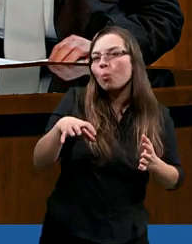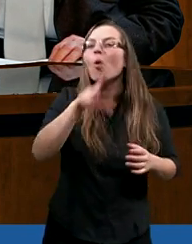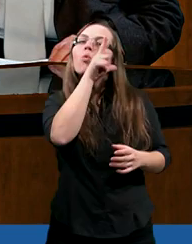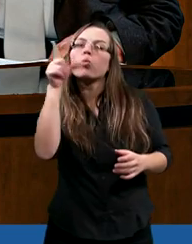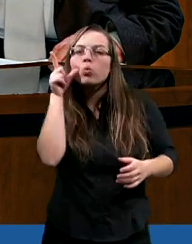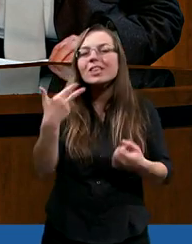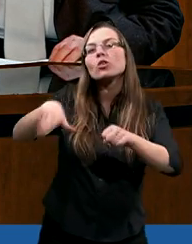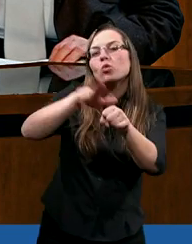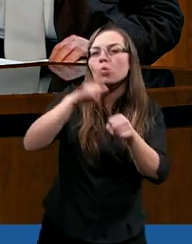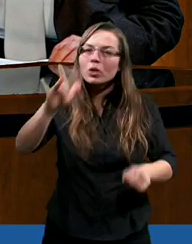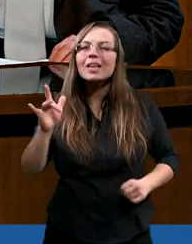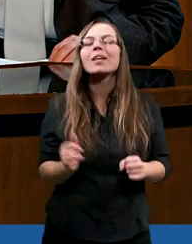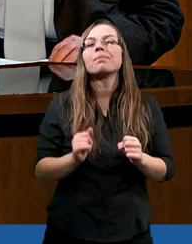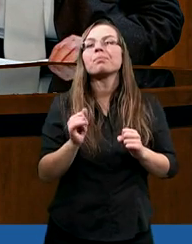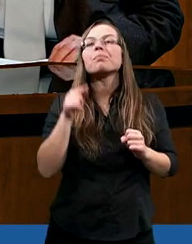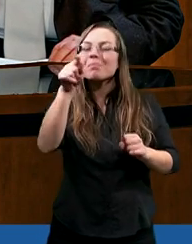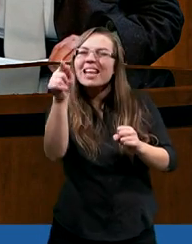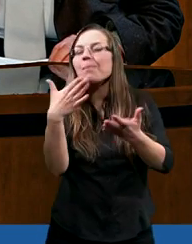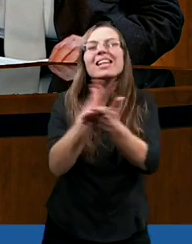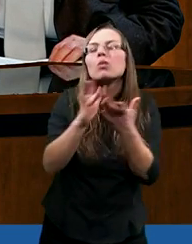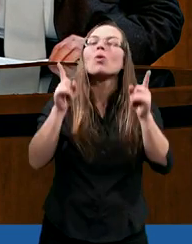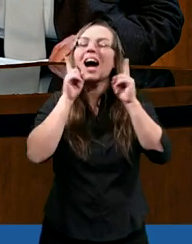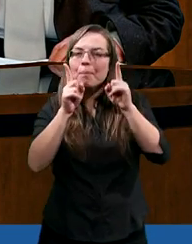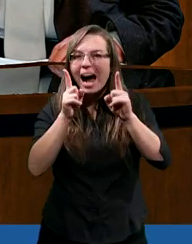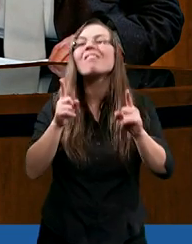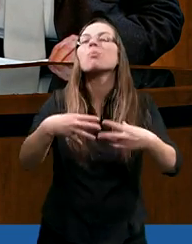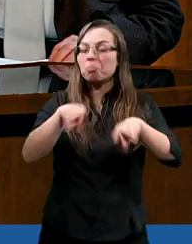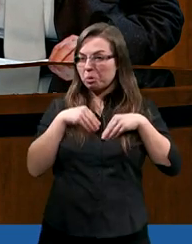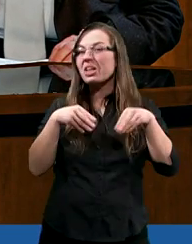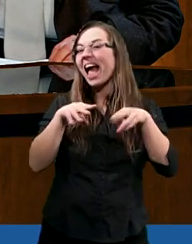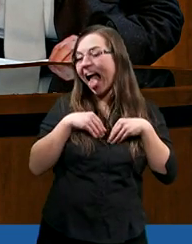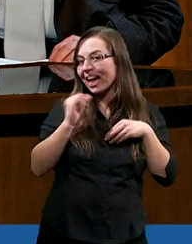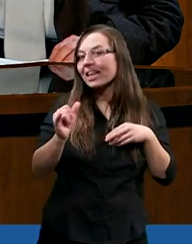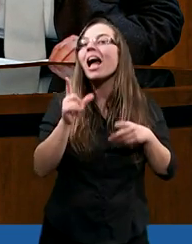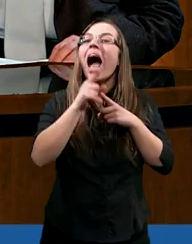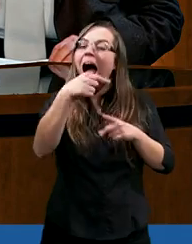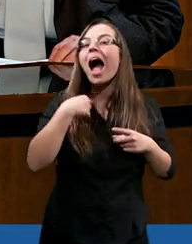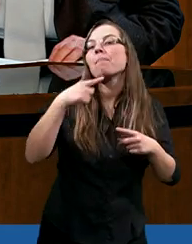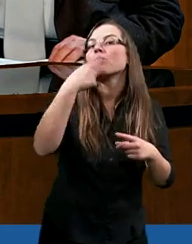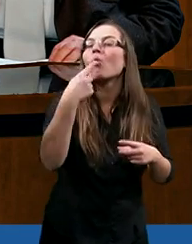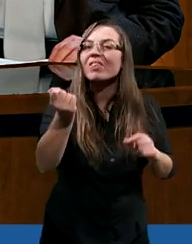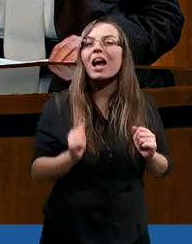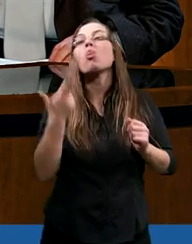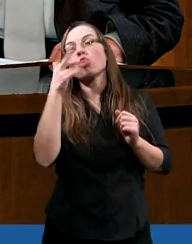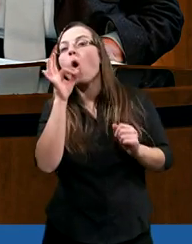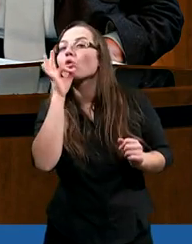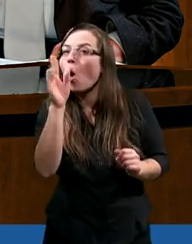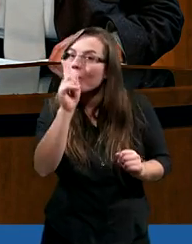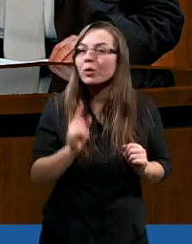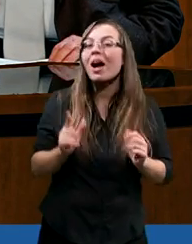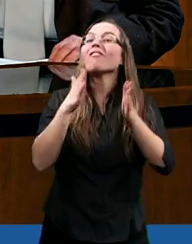ludzi, którzy już tam niektóre prawdy biblijne przyjęli, ale ja im mówię, no dobrze,